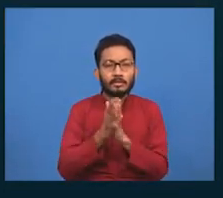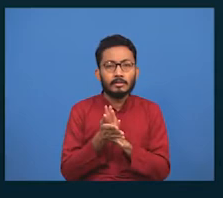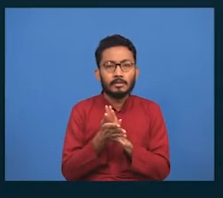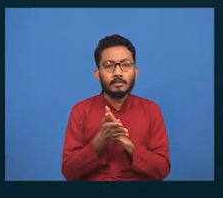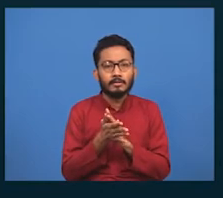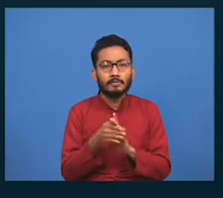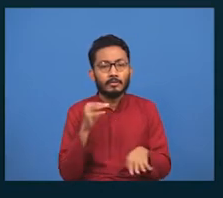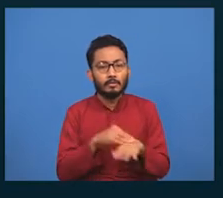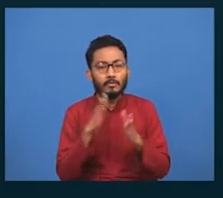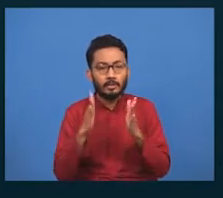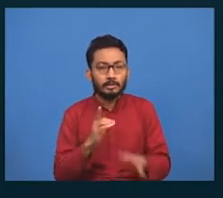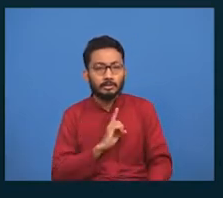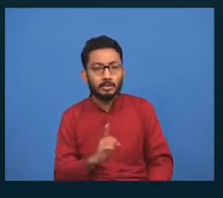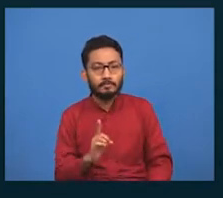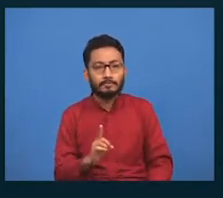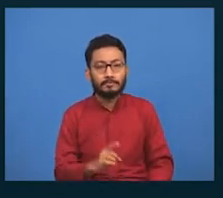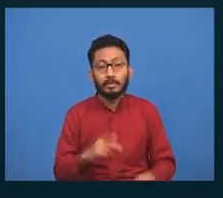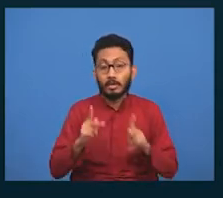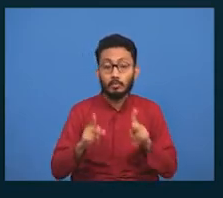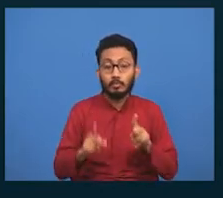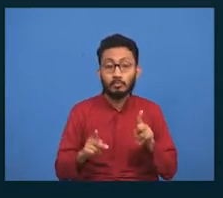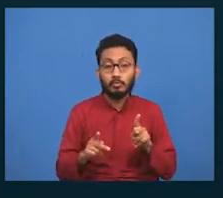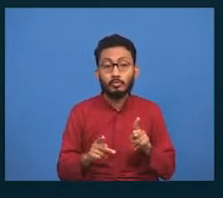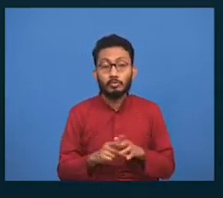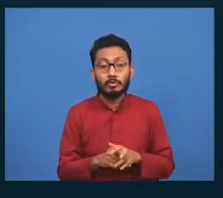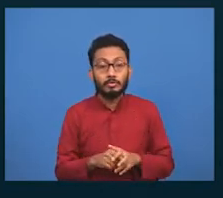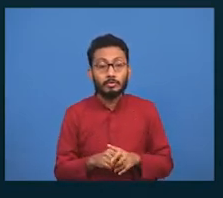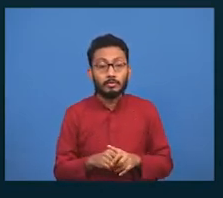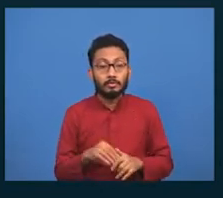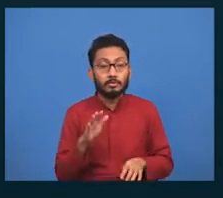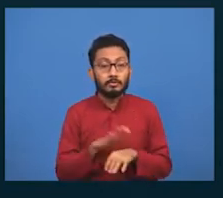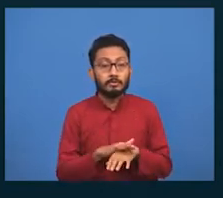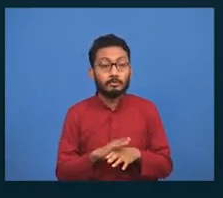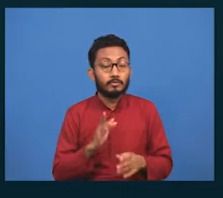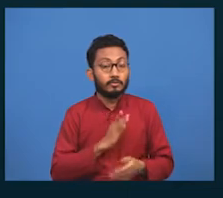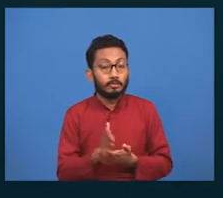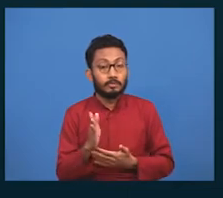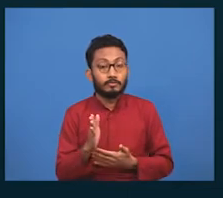akan datang seandainya keadaan di atas terus berleluasa.